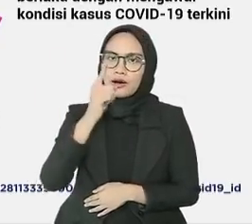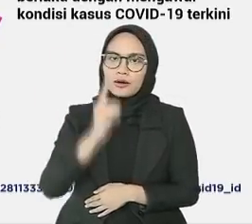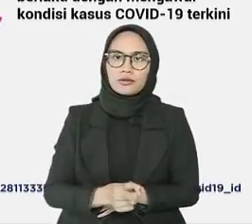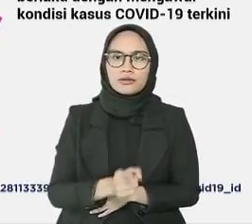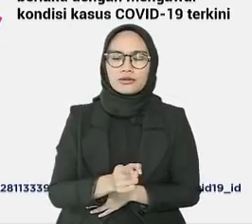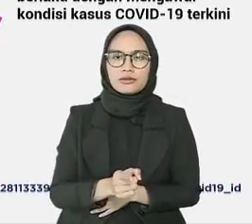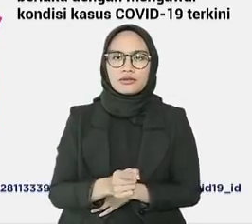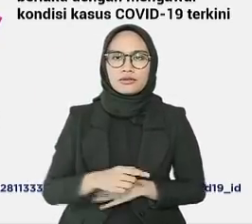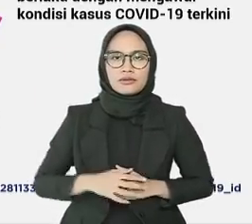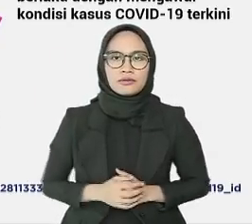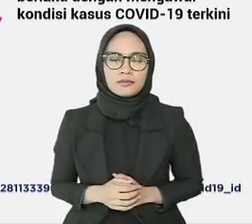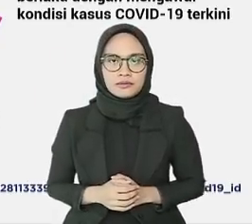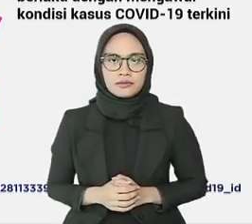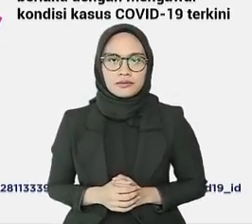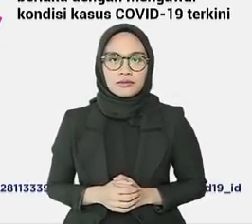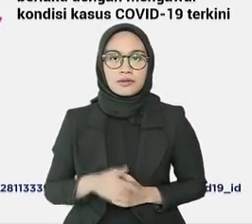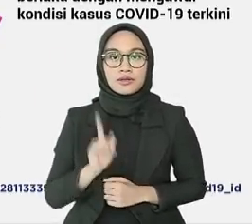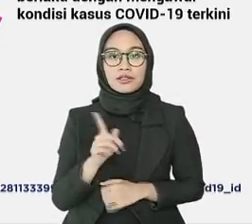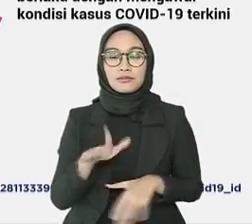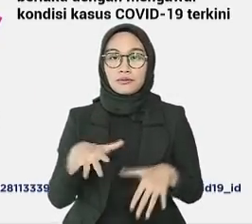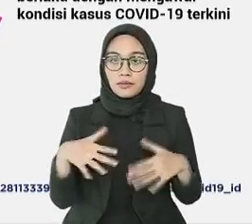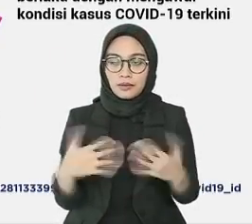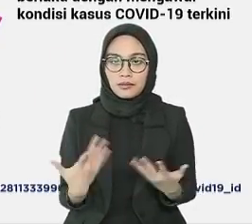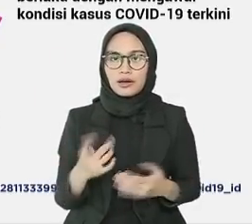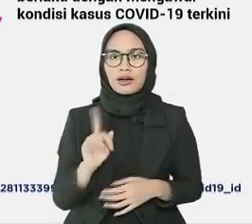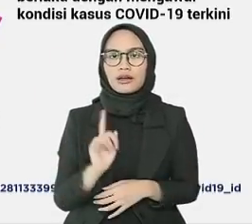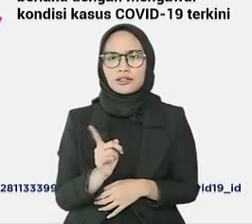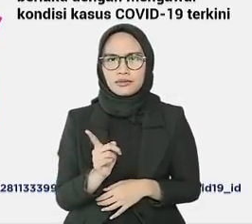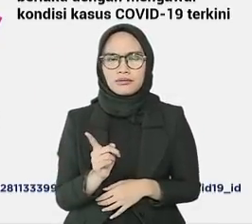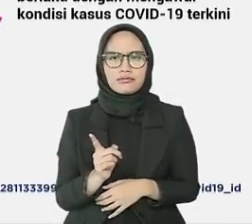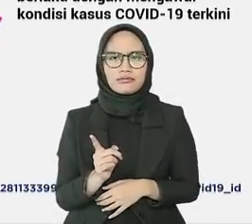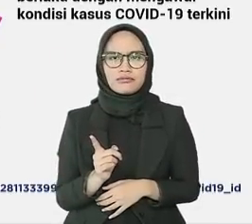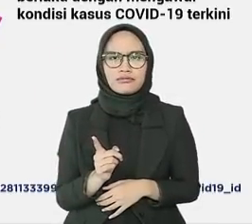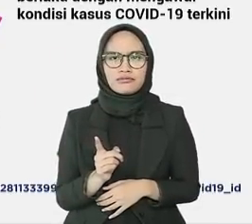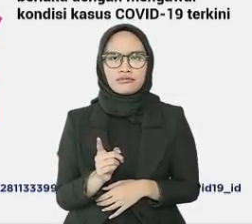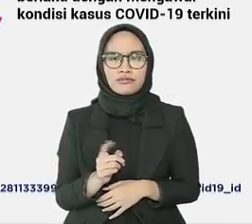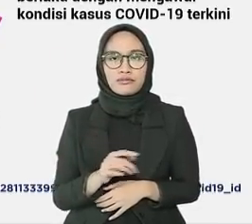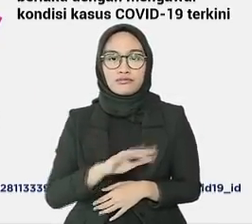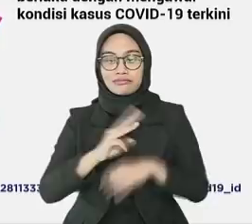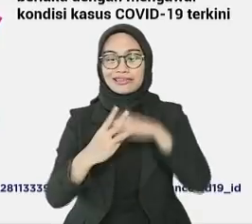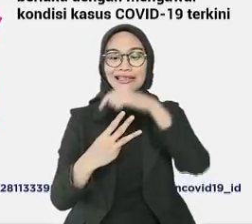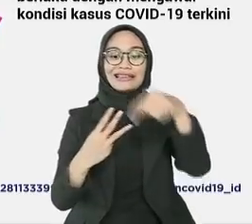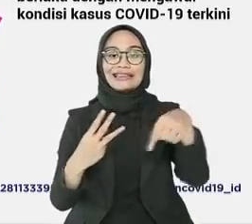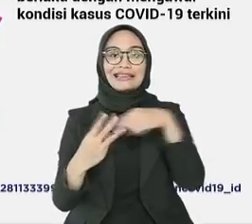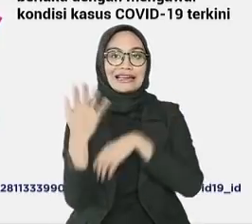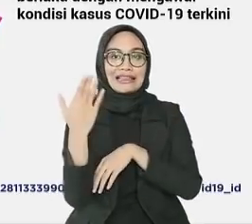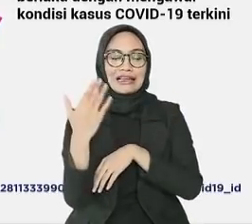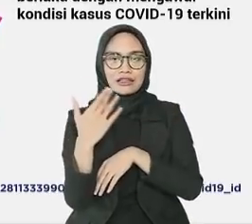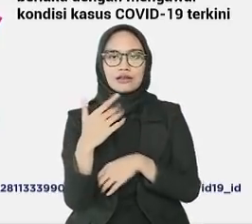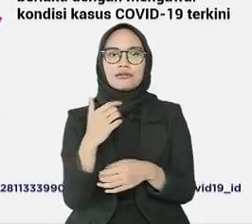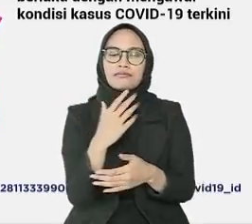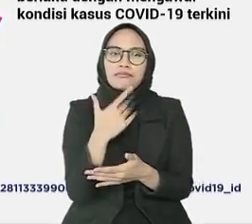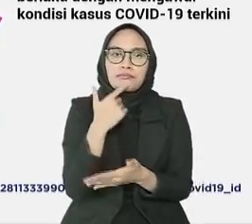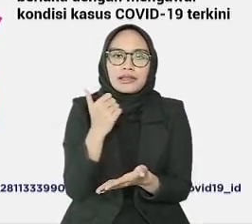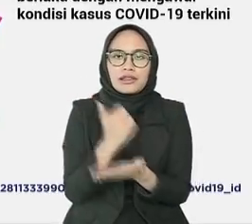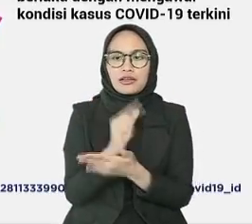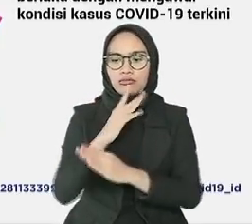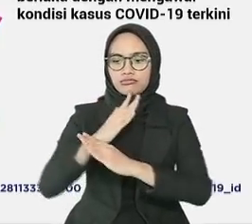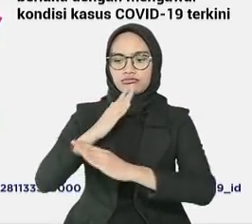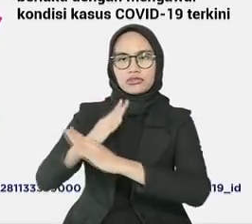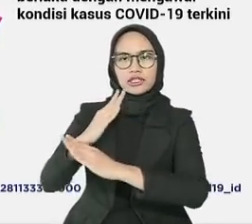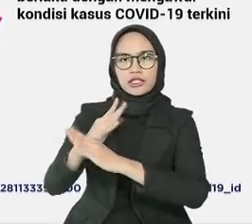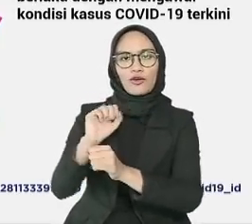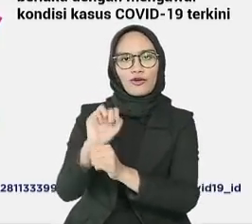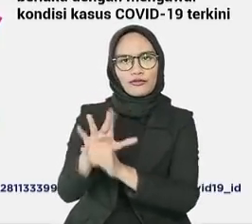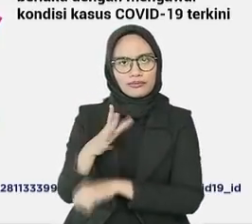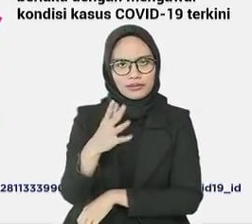harus terintegrasi, mengingat satu dan upaya lainnya saling mengisi celah penularan COVID-19. Selain